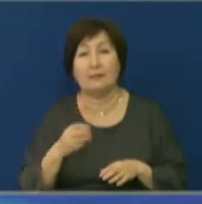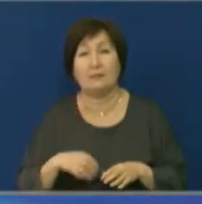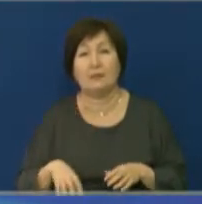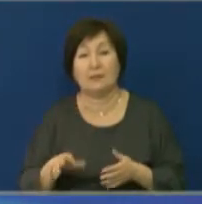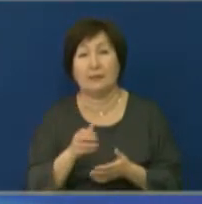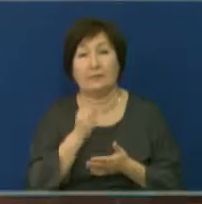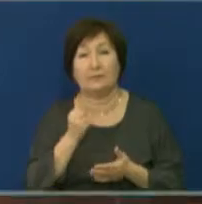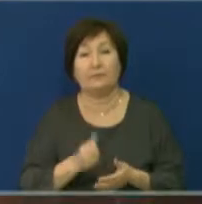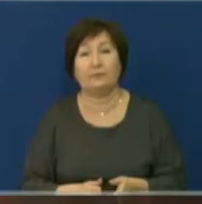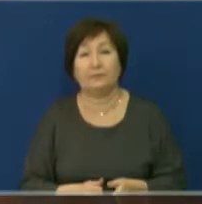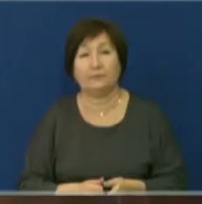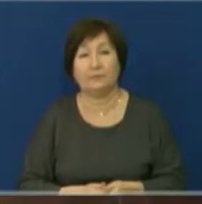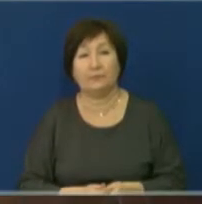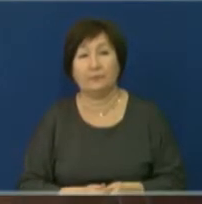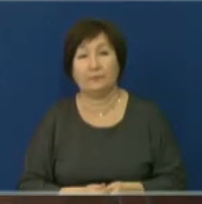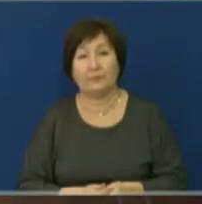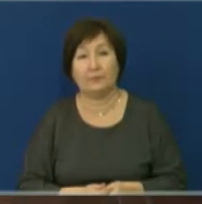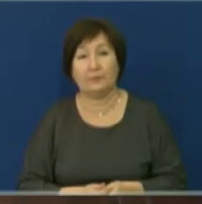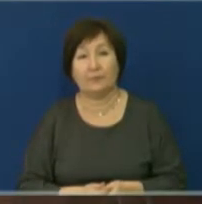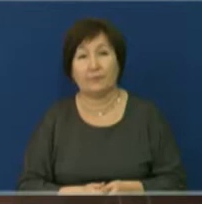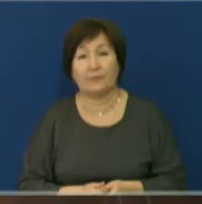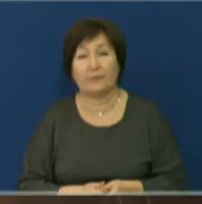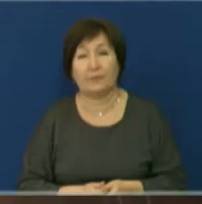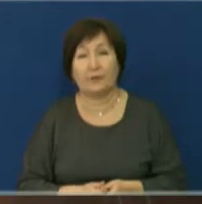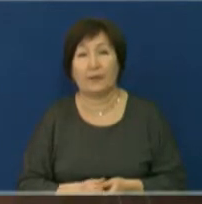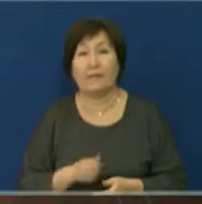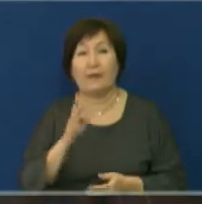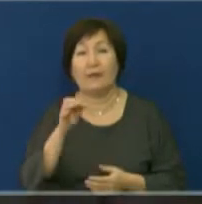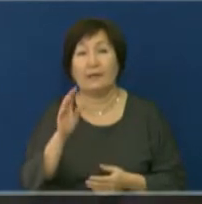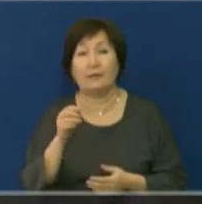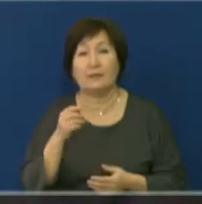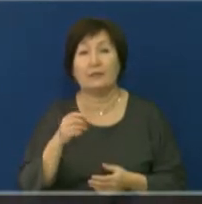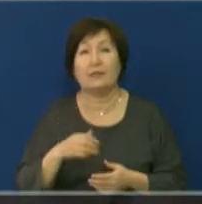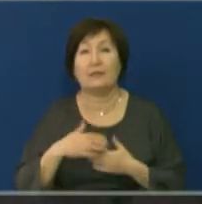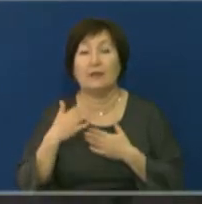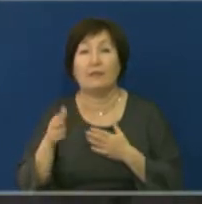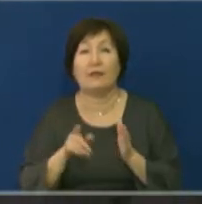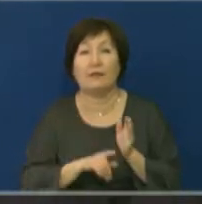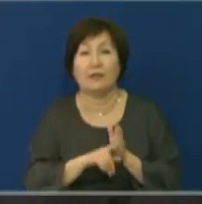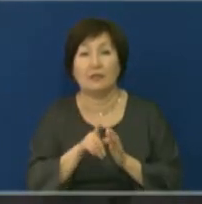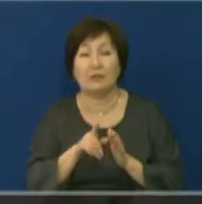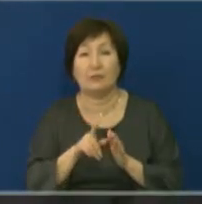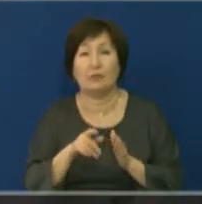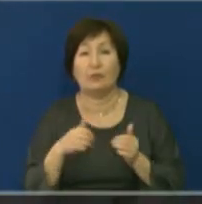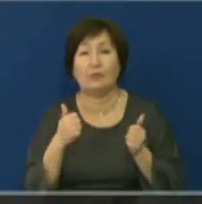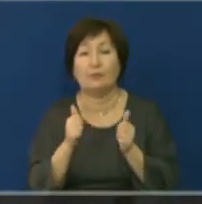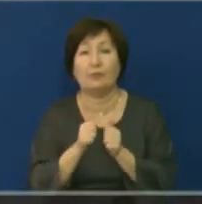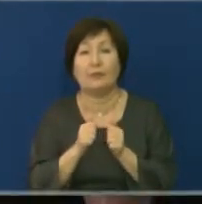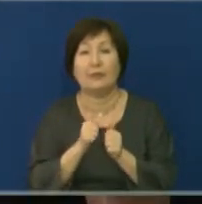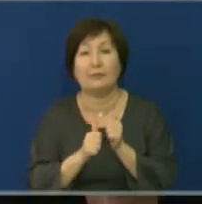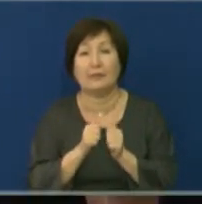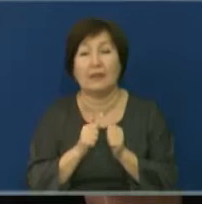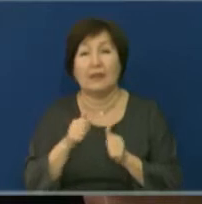видеоматериале. В Караганде стартовал первый республиканский театральный фестиваль «Сын Шынболсын». Его посвятили